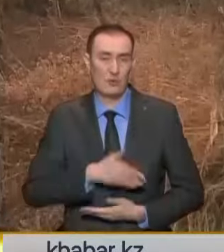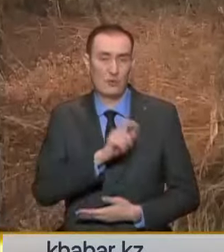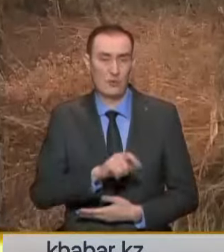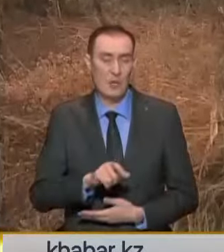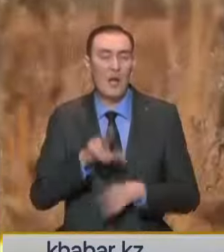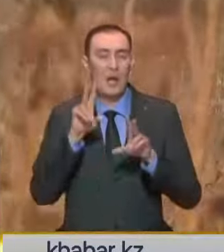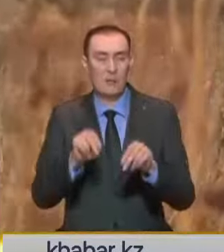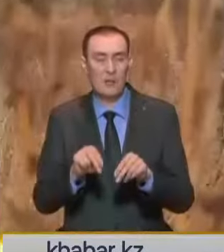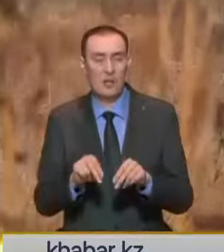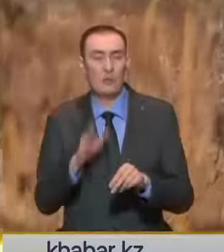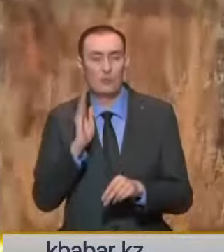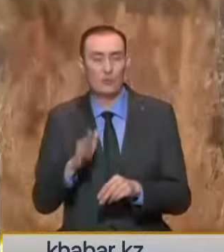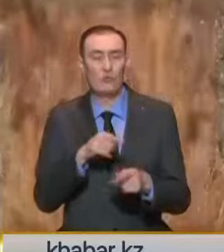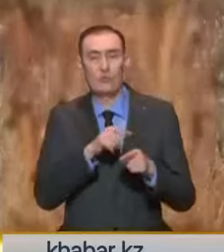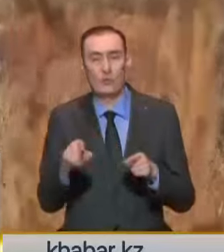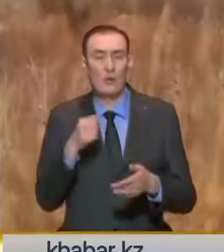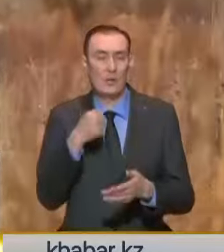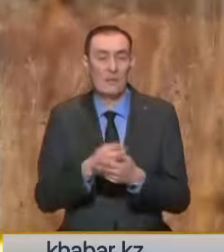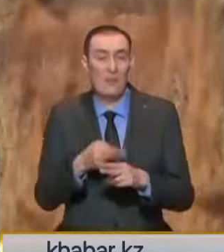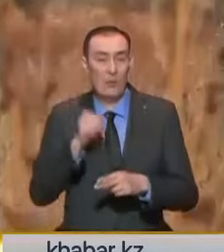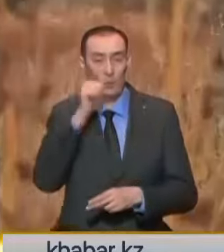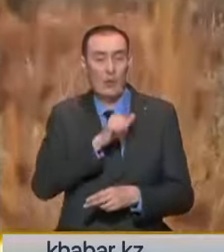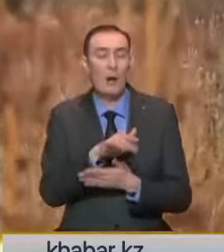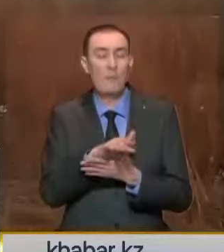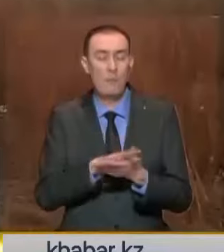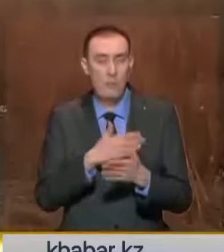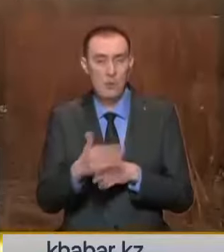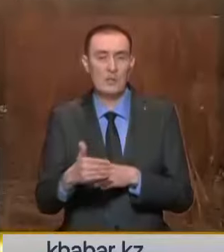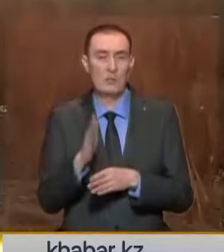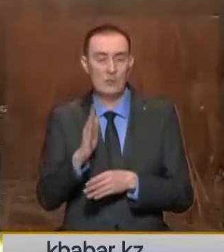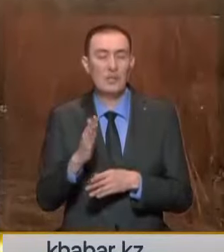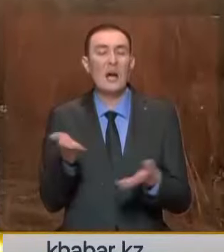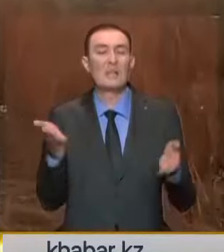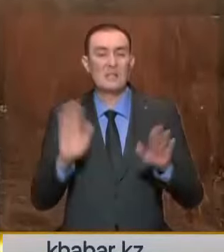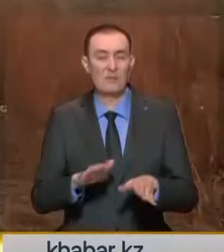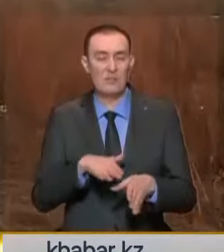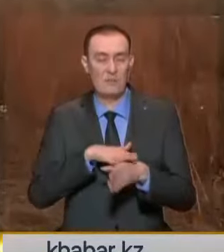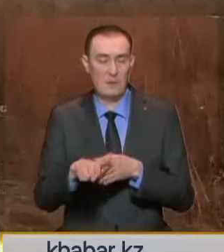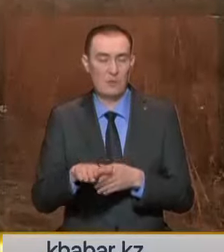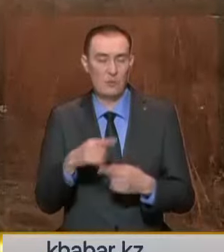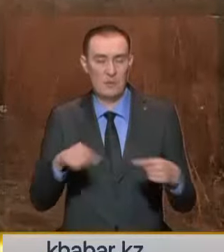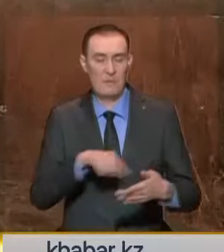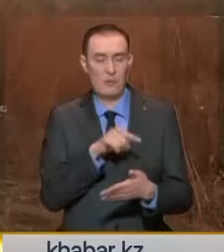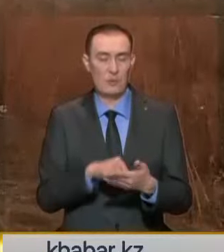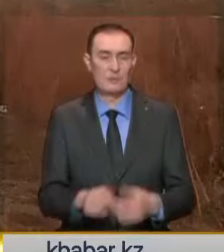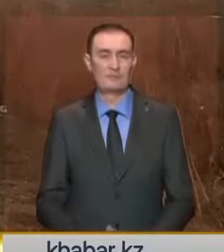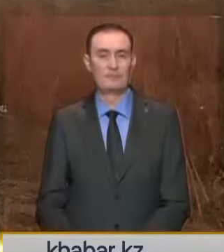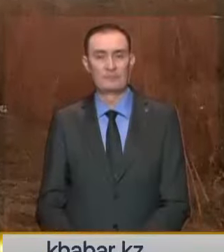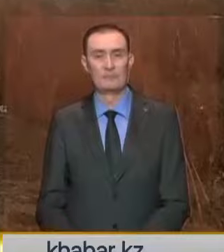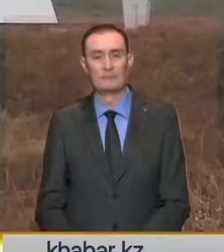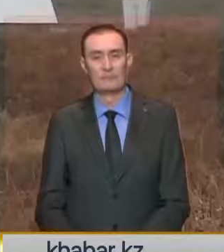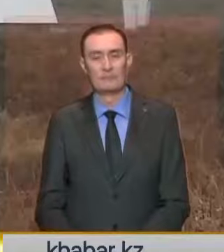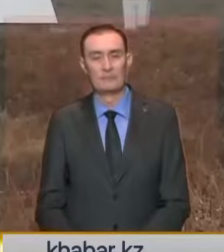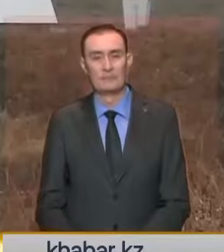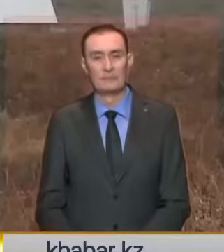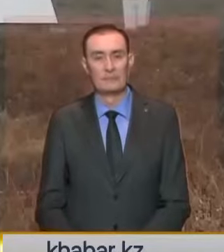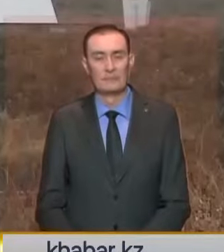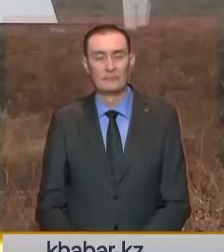Подрядчик обещает подключить их до конца года. После этого обещают разобраться и с остальными вопросами. Анна Лисунберзина, Наш